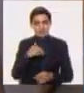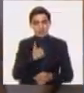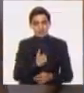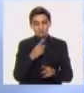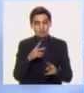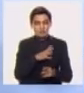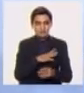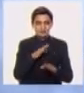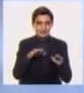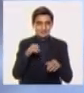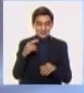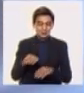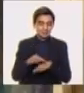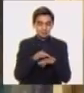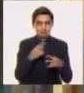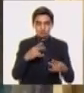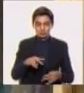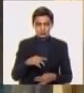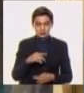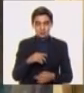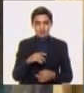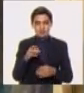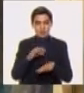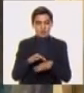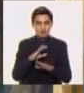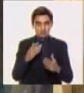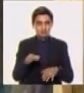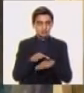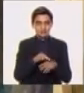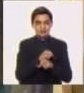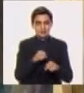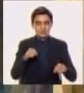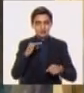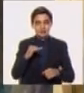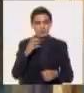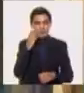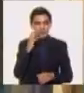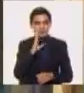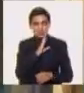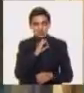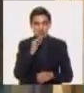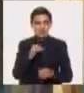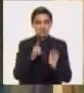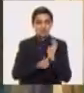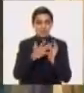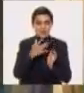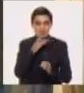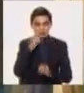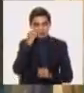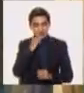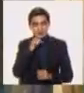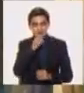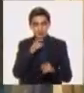балаларды балабақшаға әкелмеуге кеңес берді. Не имеет права приводить детей. Балабақшаға аяқ ауыр келіншектер, жасы 65-тен асқан